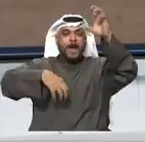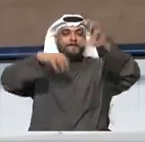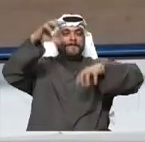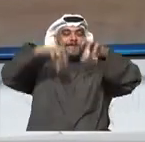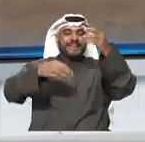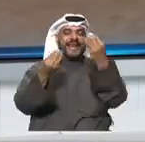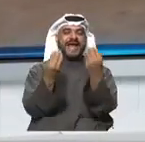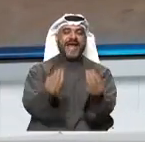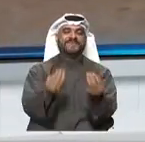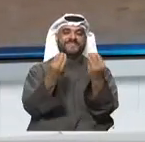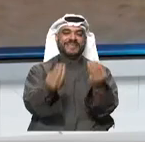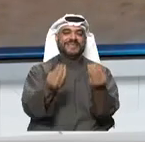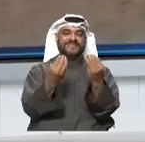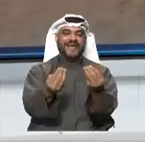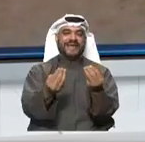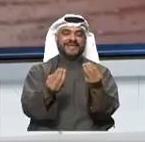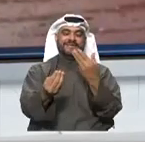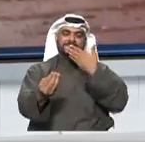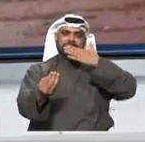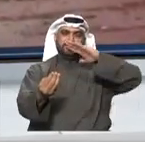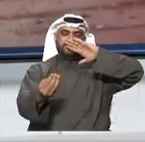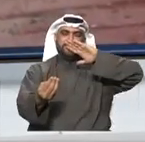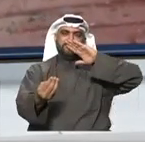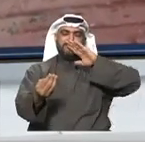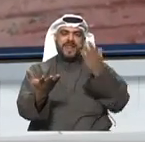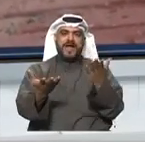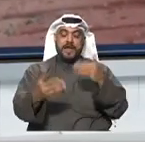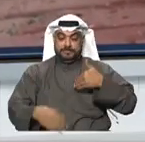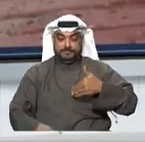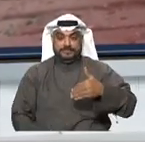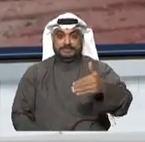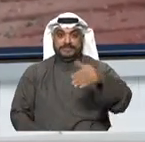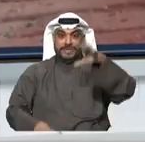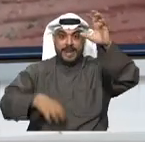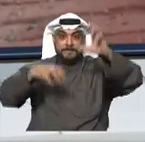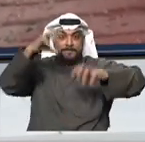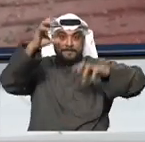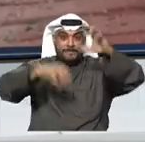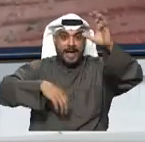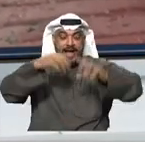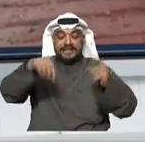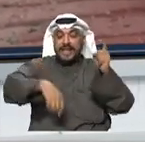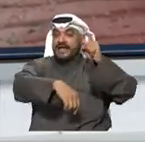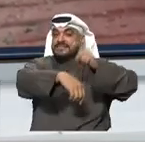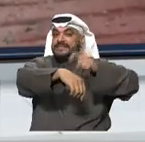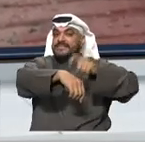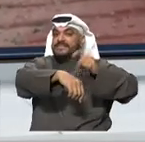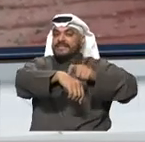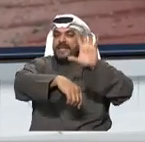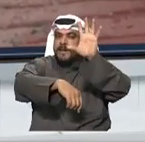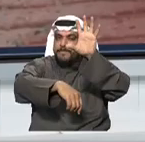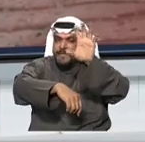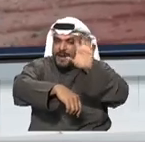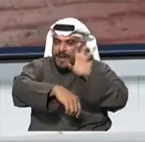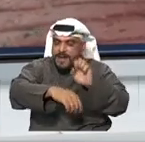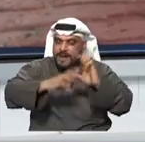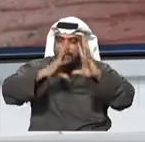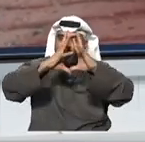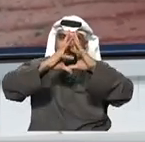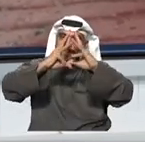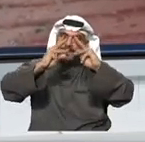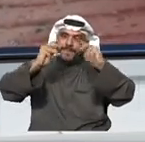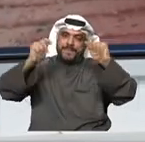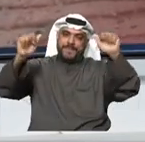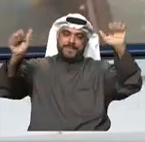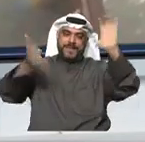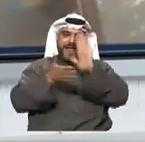متفرقة. بشكل عام متوقع أن تستمر هذه الأمطار إن شاء الله حتى الساعات الأخيرة من هذا